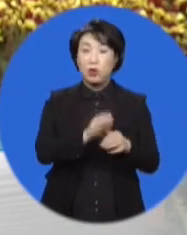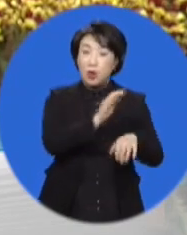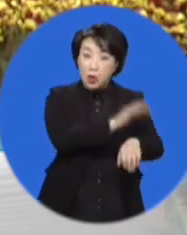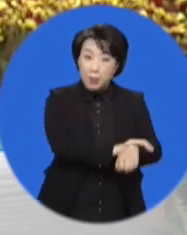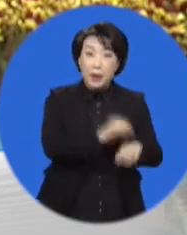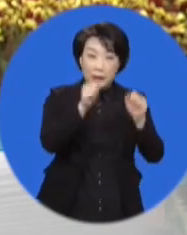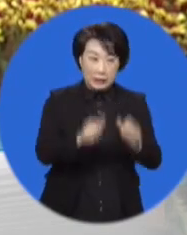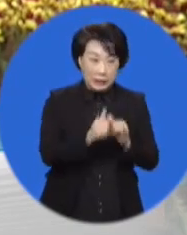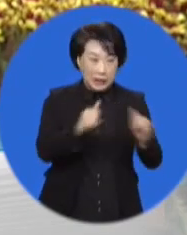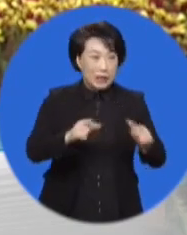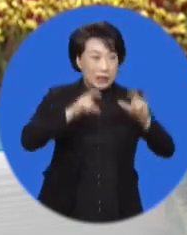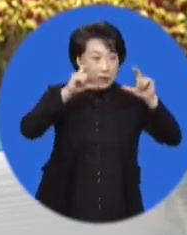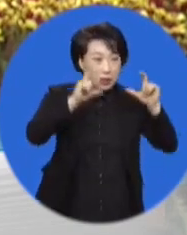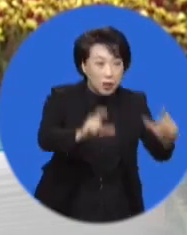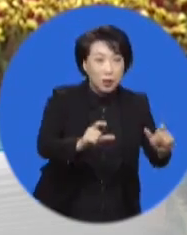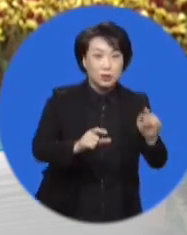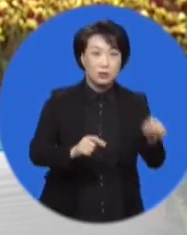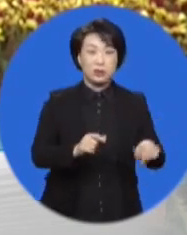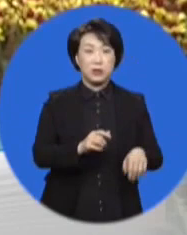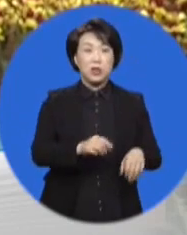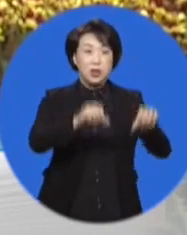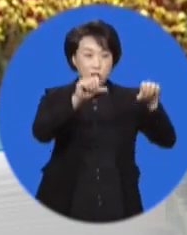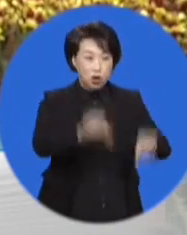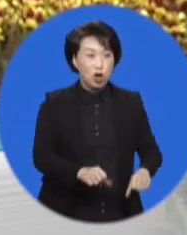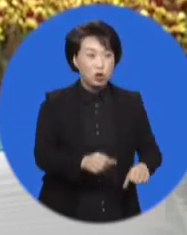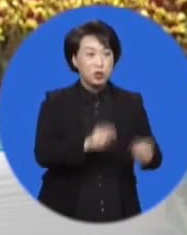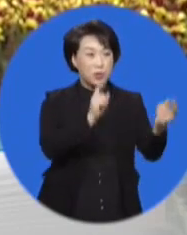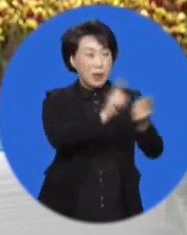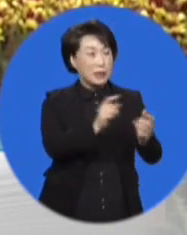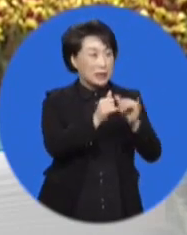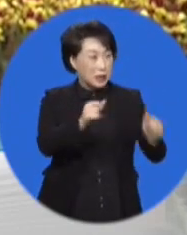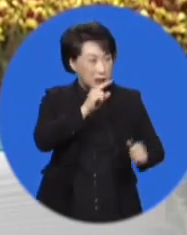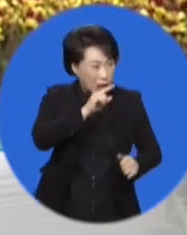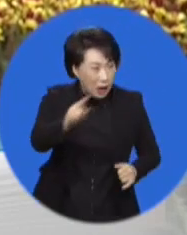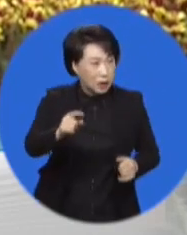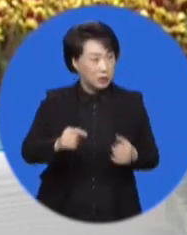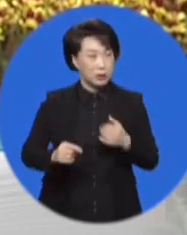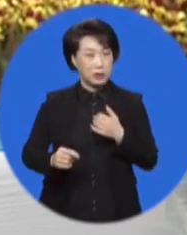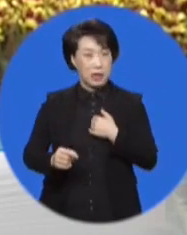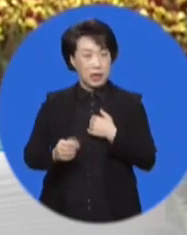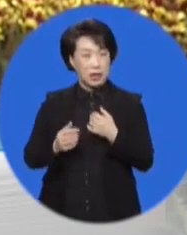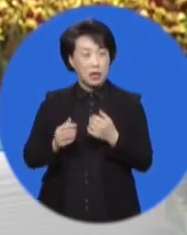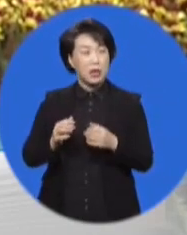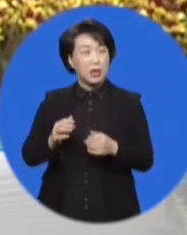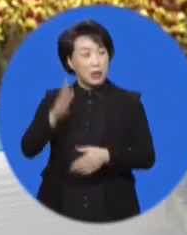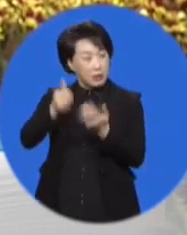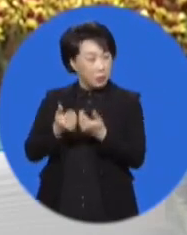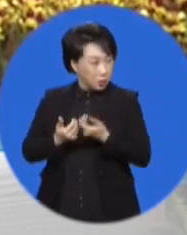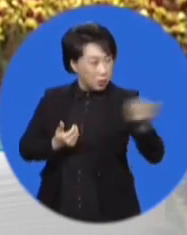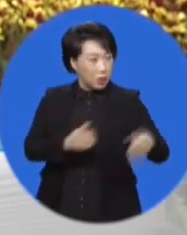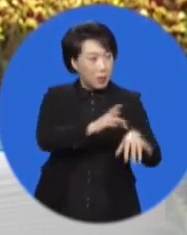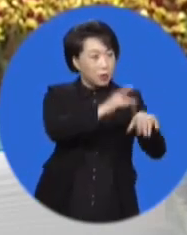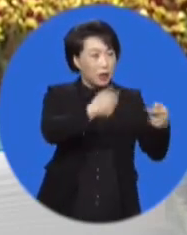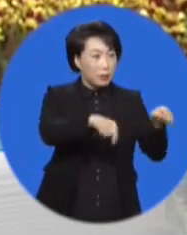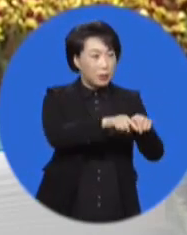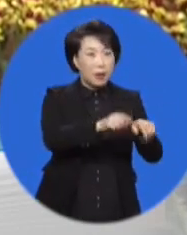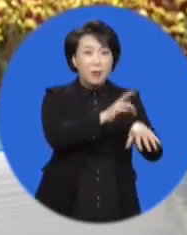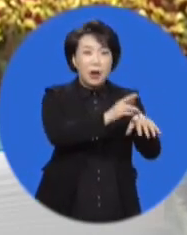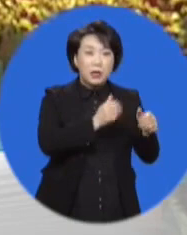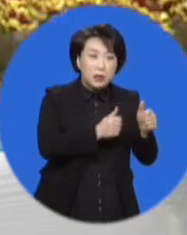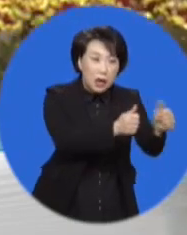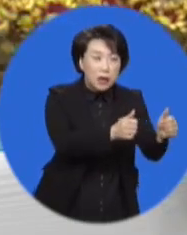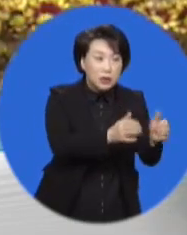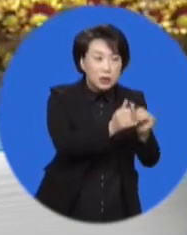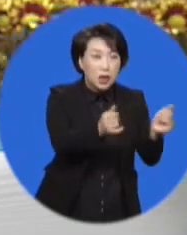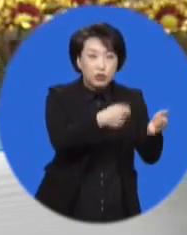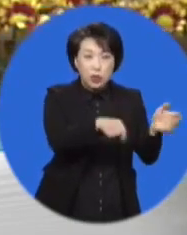왼편에있는자들에게이르시되이주지를받은자들아나를떠나마귀와더불어그사자들